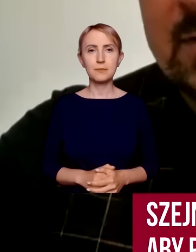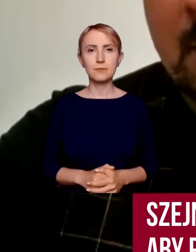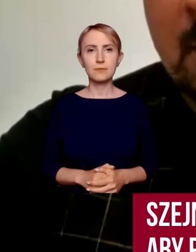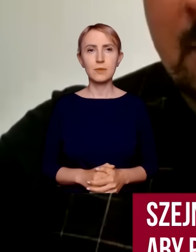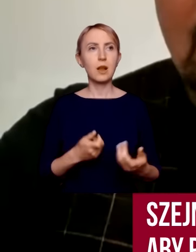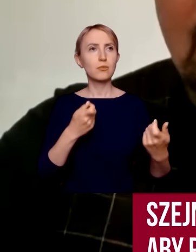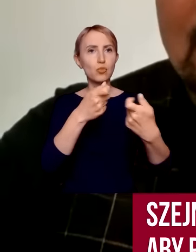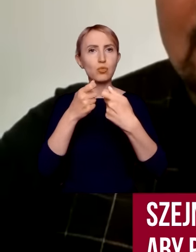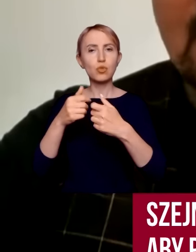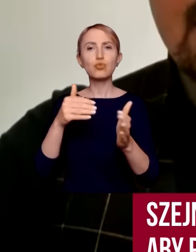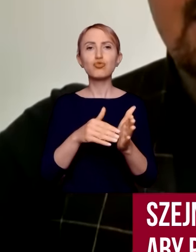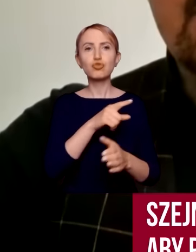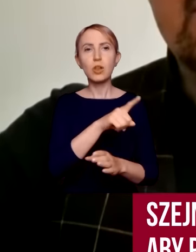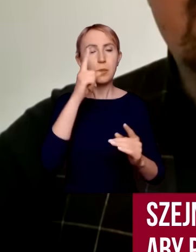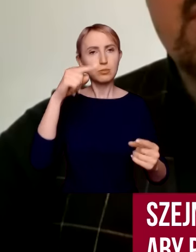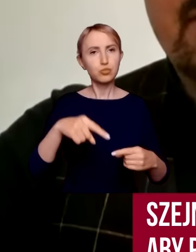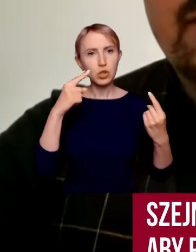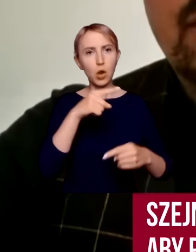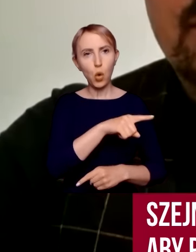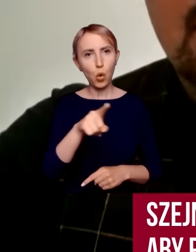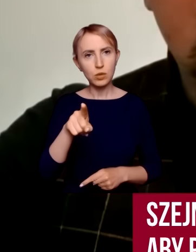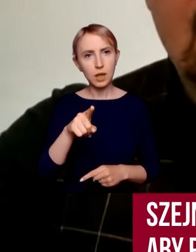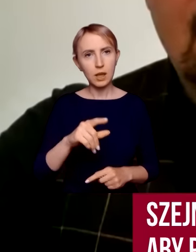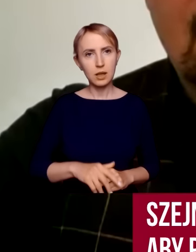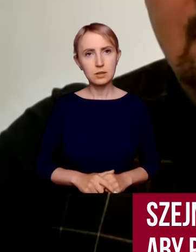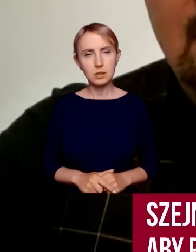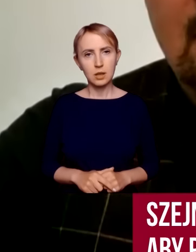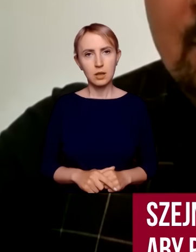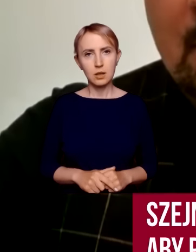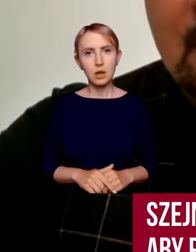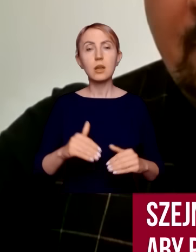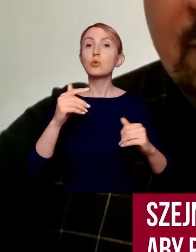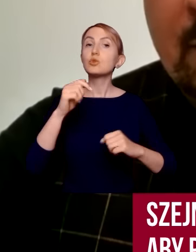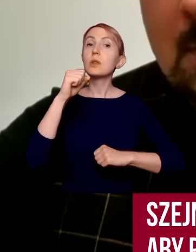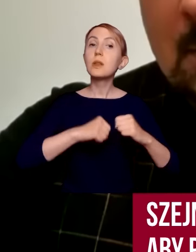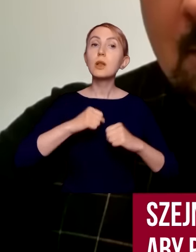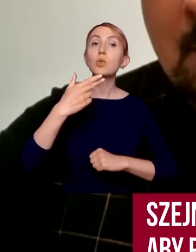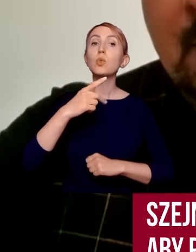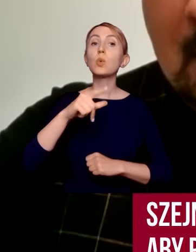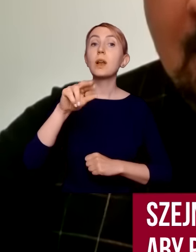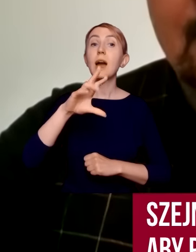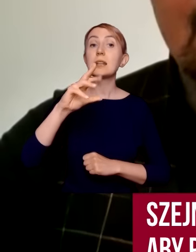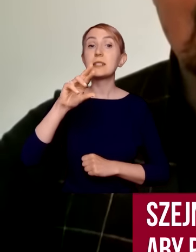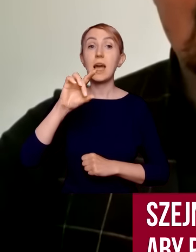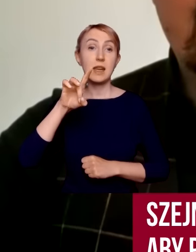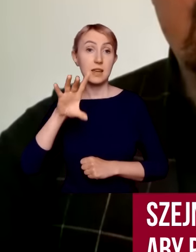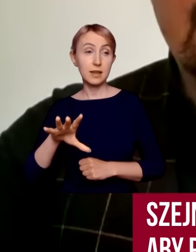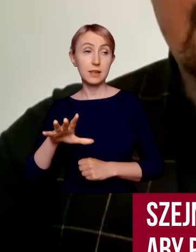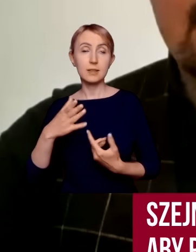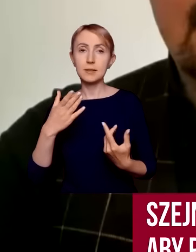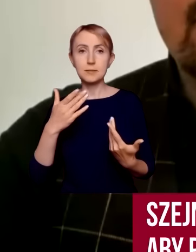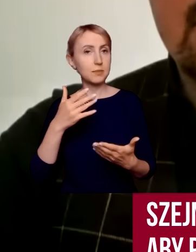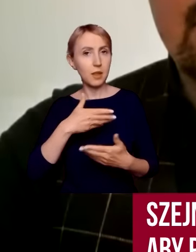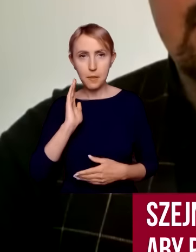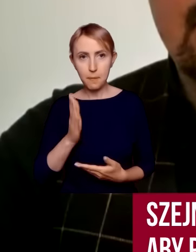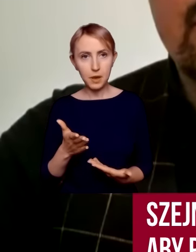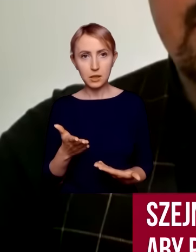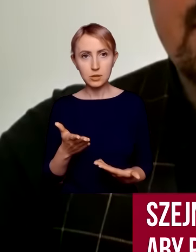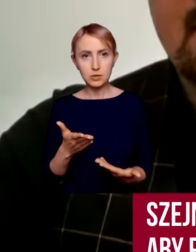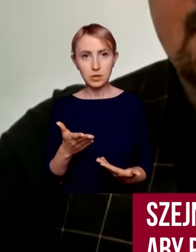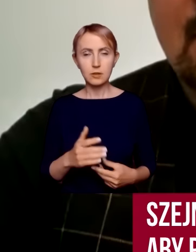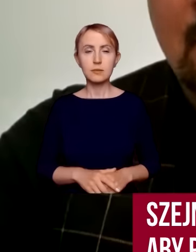trzeba przekonać i być może nawet w toku negocjacji, jeżeli nuclear sharing nie wchodzi w grę, bo taki scenariusz